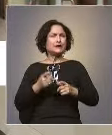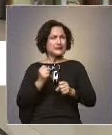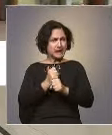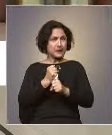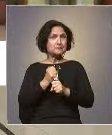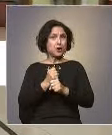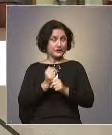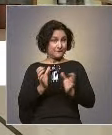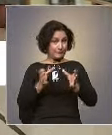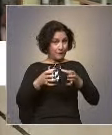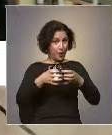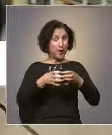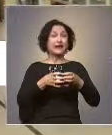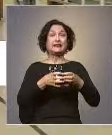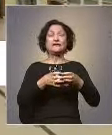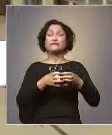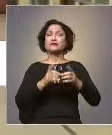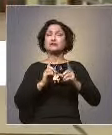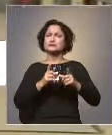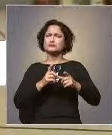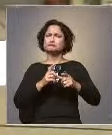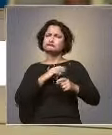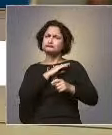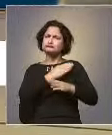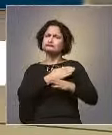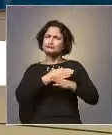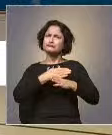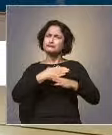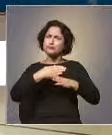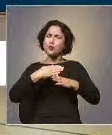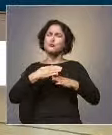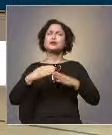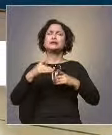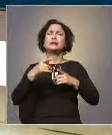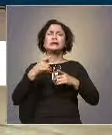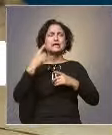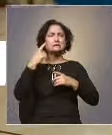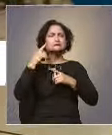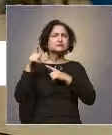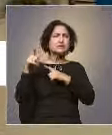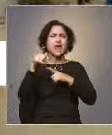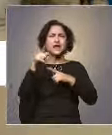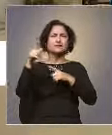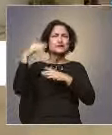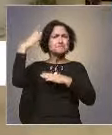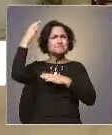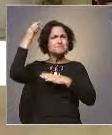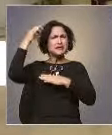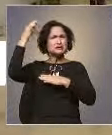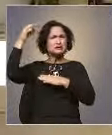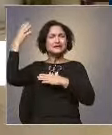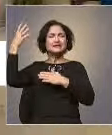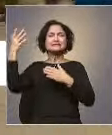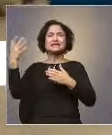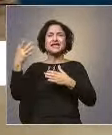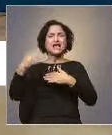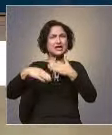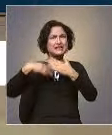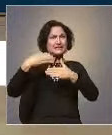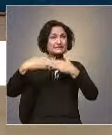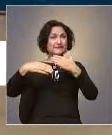работят в колектив, да са много упорити, да следват мечтите си и след това вече започваме развитието на